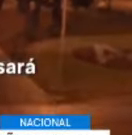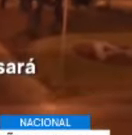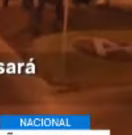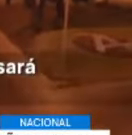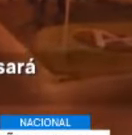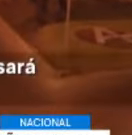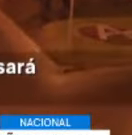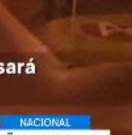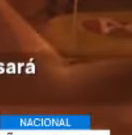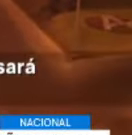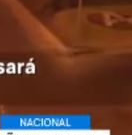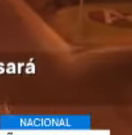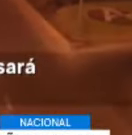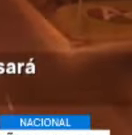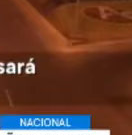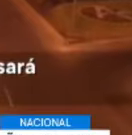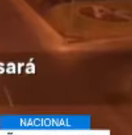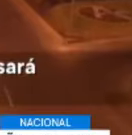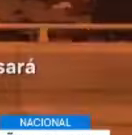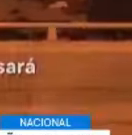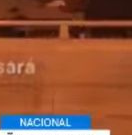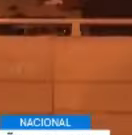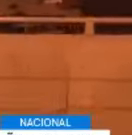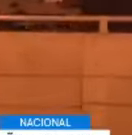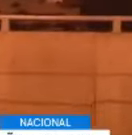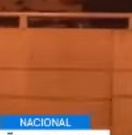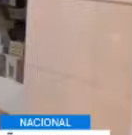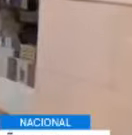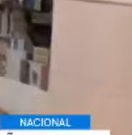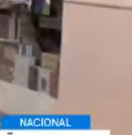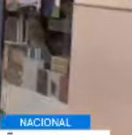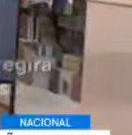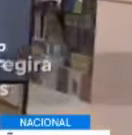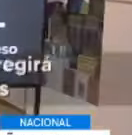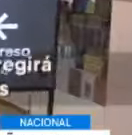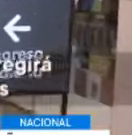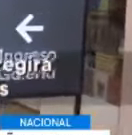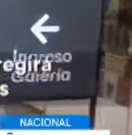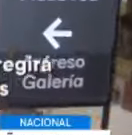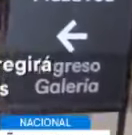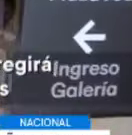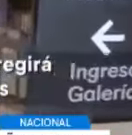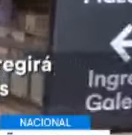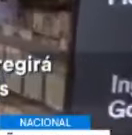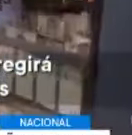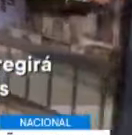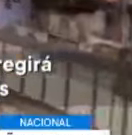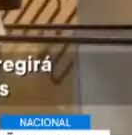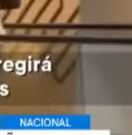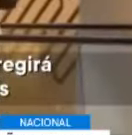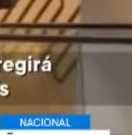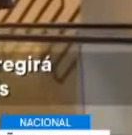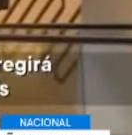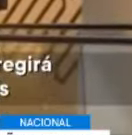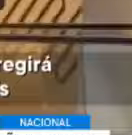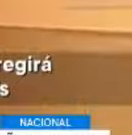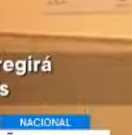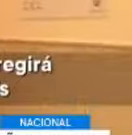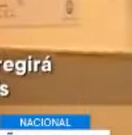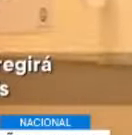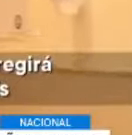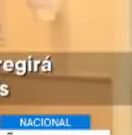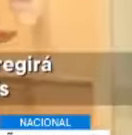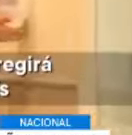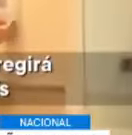manapuni wasinkumantaja lluksinkumanchu chaynatam riksichimuchkanku defensa jinallataj interior ministerio manta pacha. Willakamuskankuman